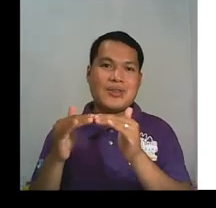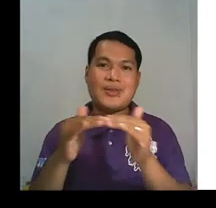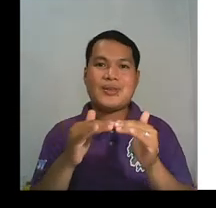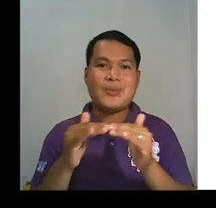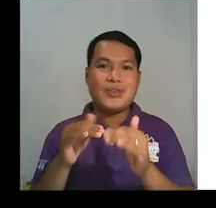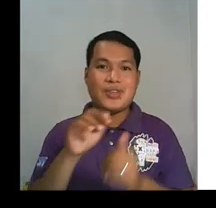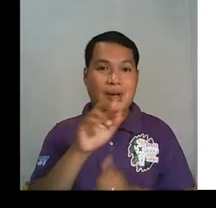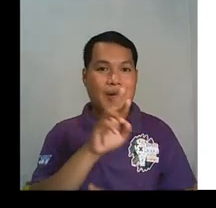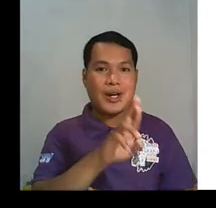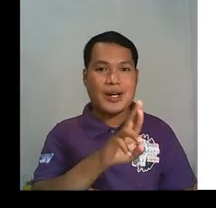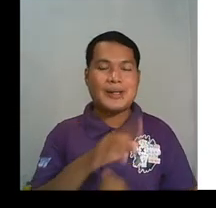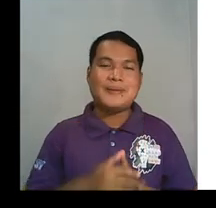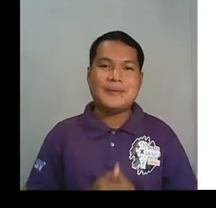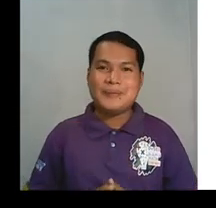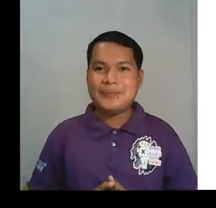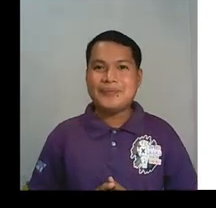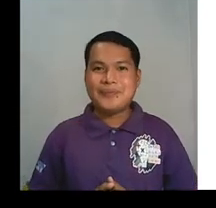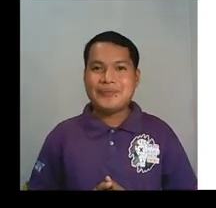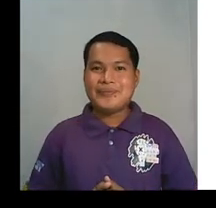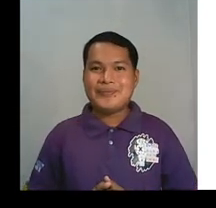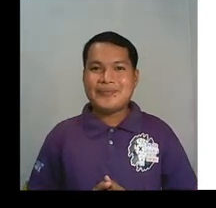ating equation, which is our R.